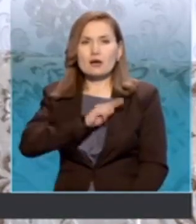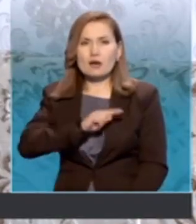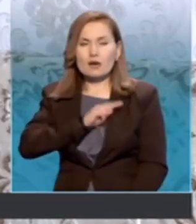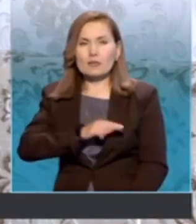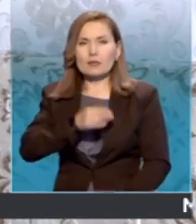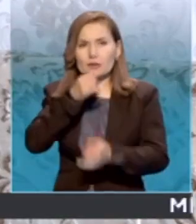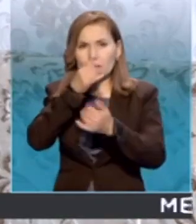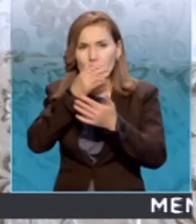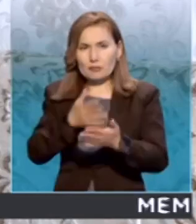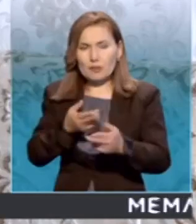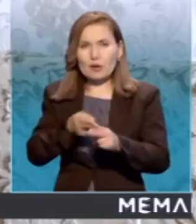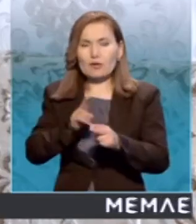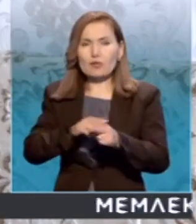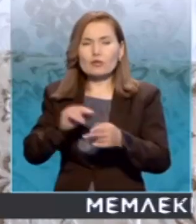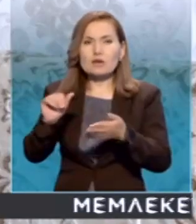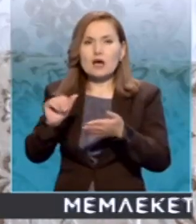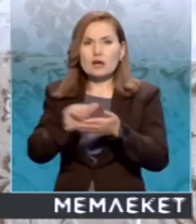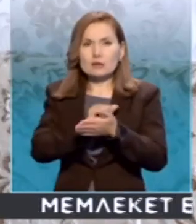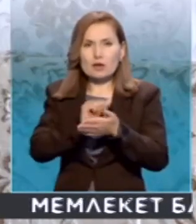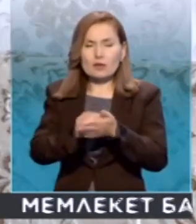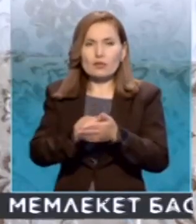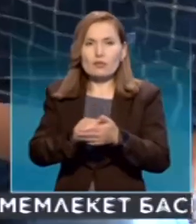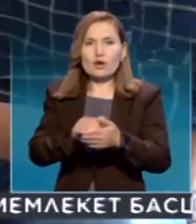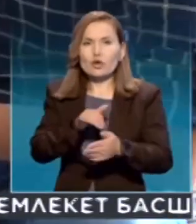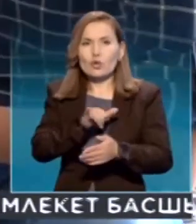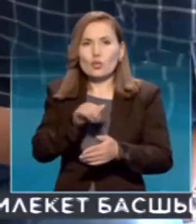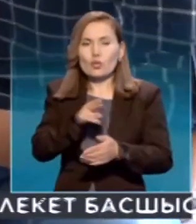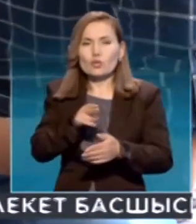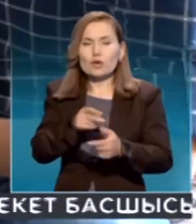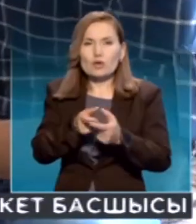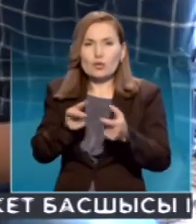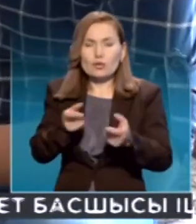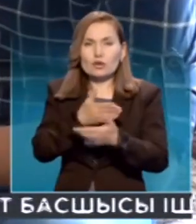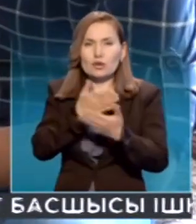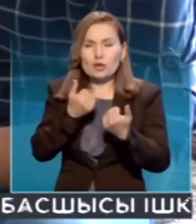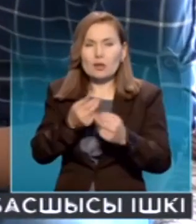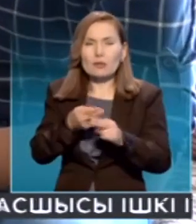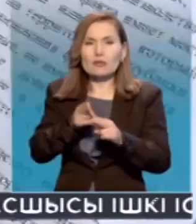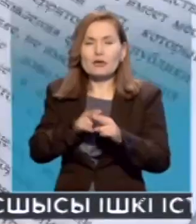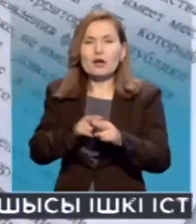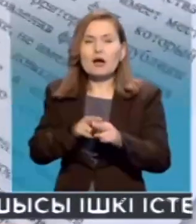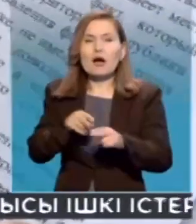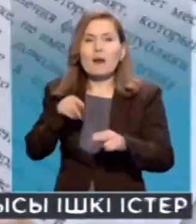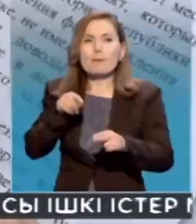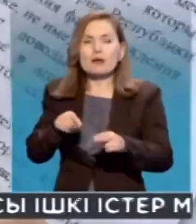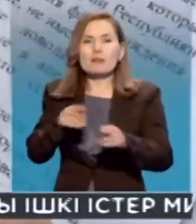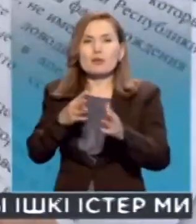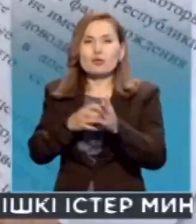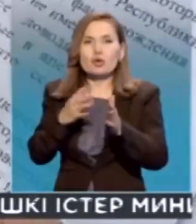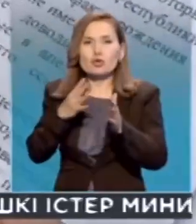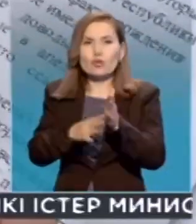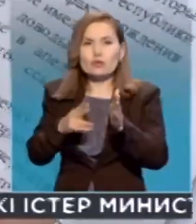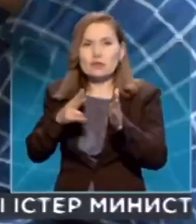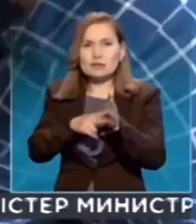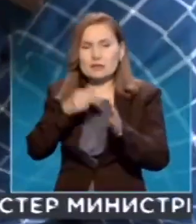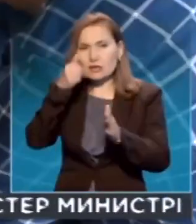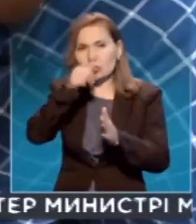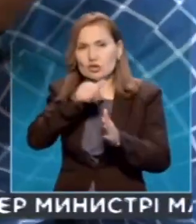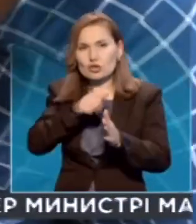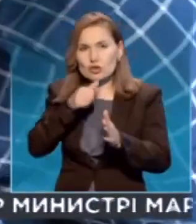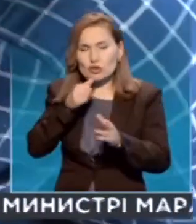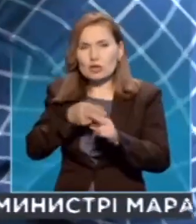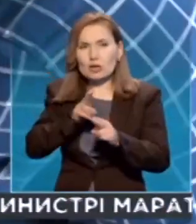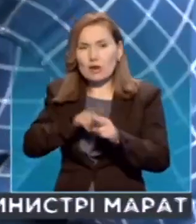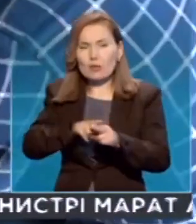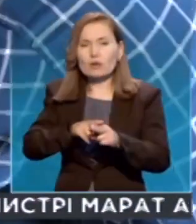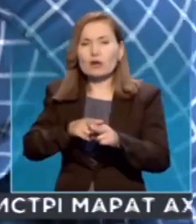жүрсің, жүр деп ана жұмыстан алып кетемін деп содан қысыласың. Алтай Атажанов 98-ші жылға дейін кеңестік қызыл паспортпен жүрген. Сол жылы оны